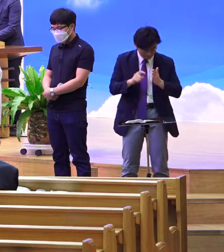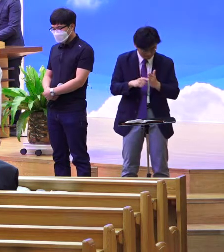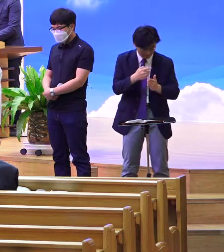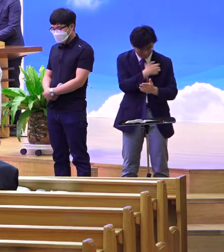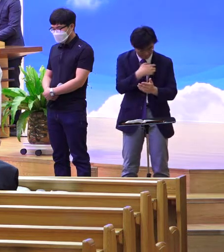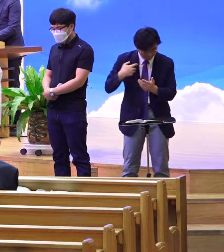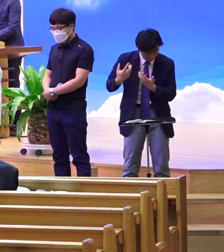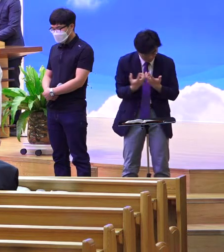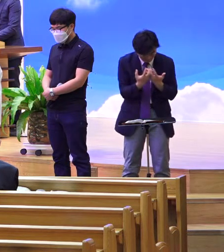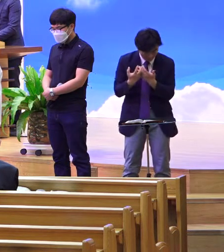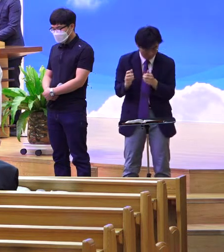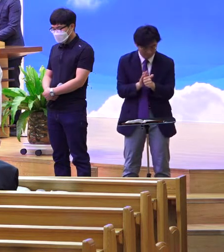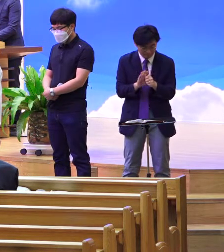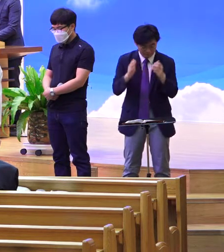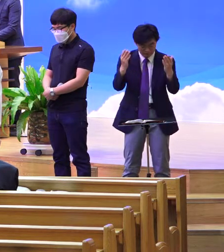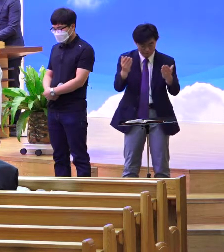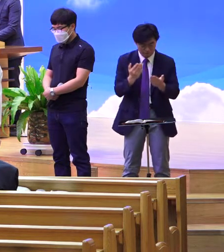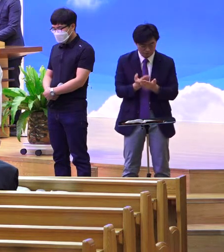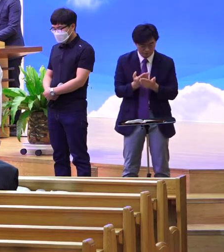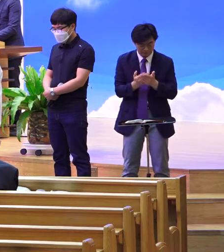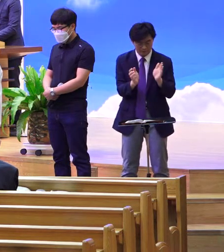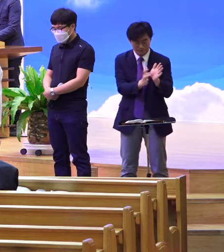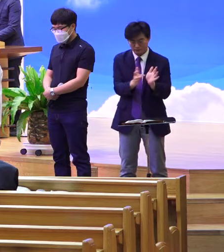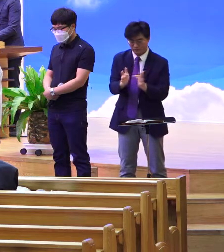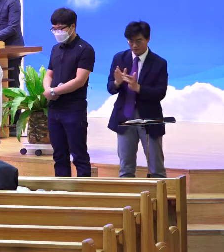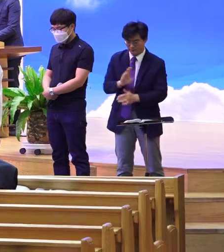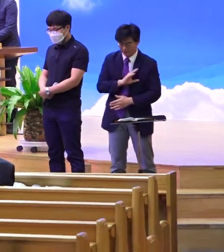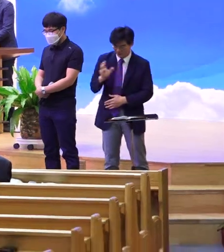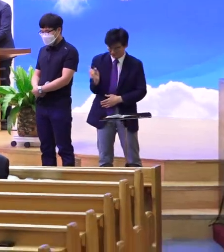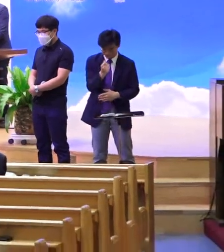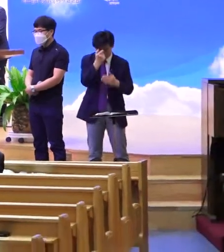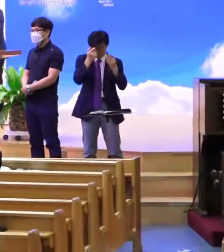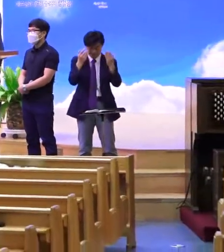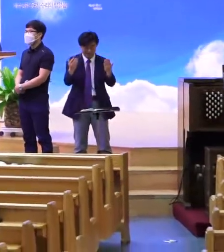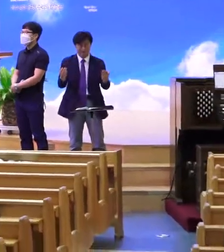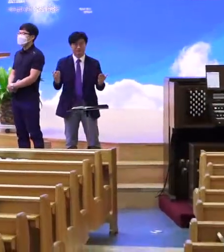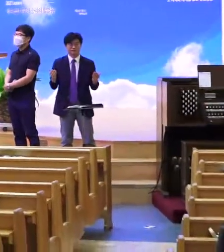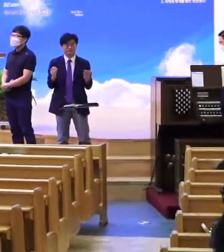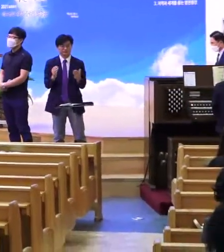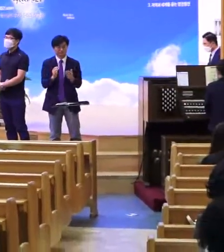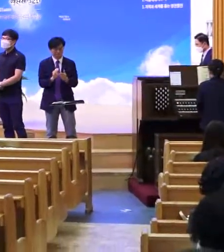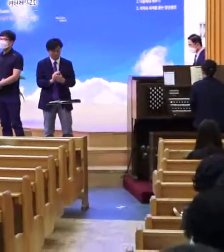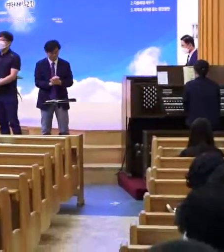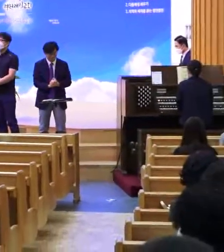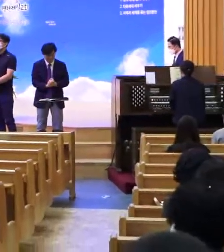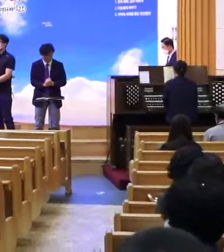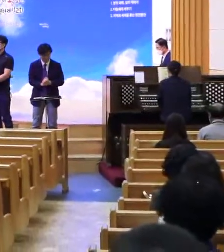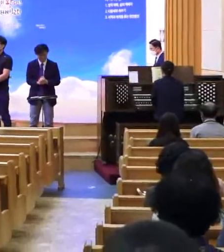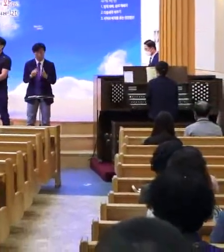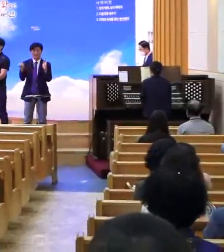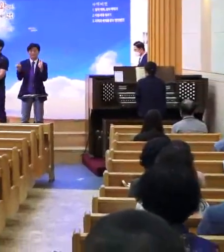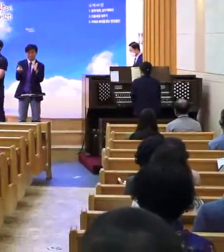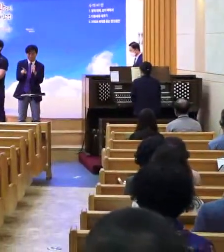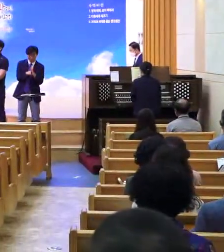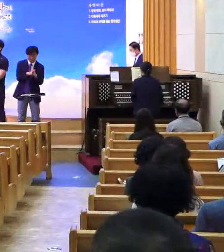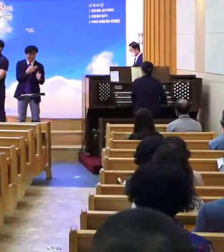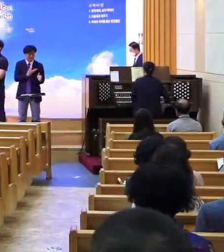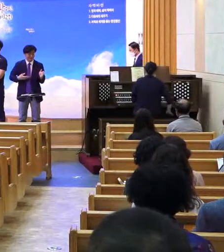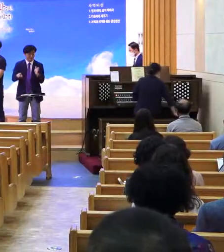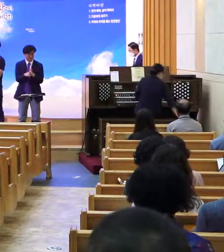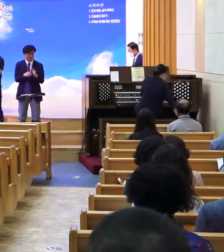하여 주시옵소서. 예수님의 이름으로 기원하옵나이다. 아멘. 다같이 사도신경으로 우리의